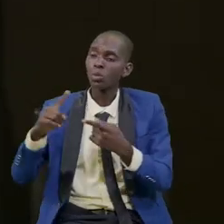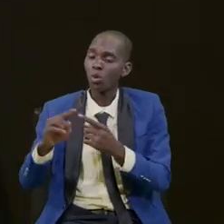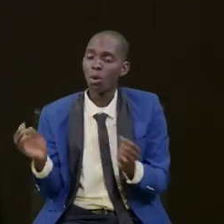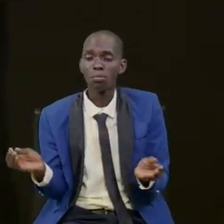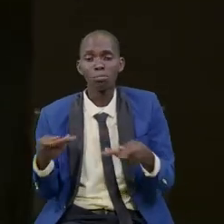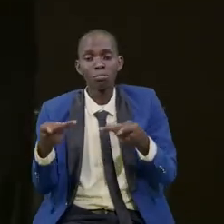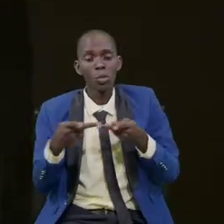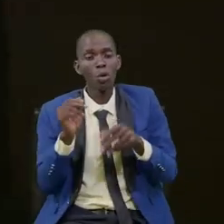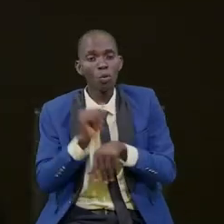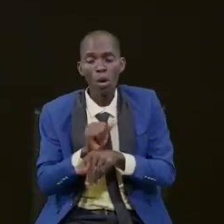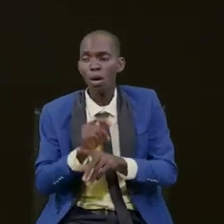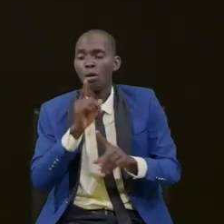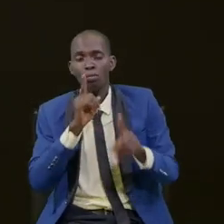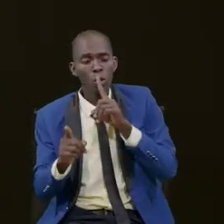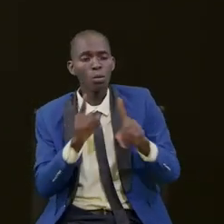Alors,